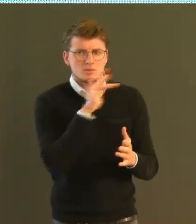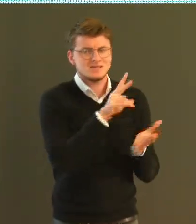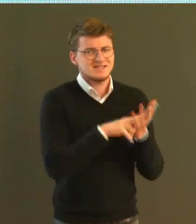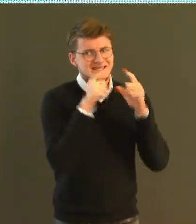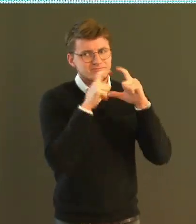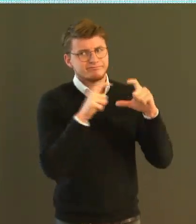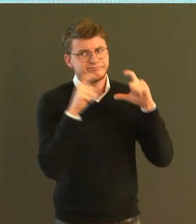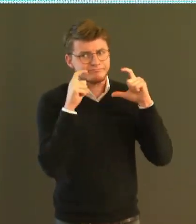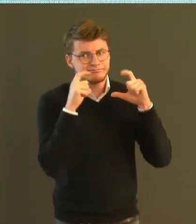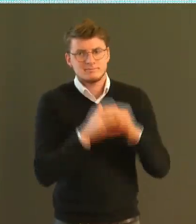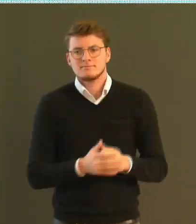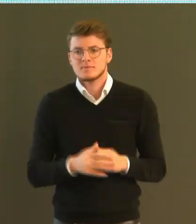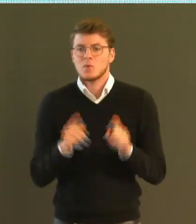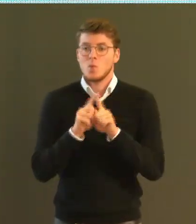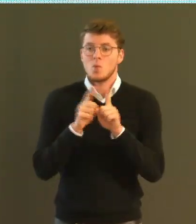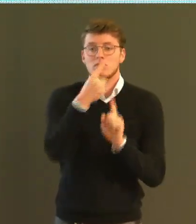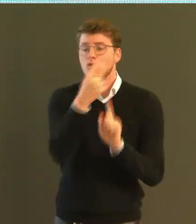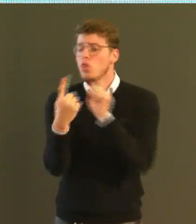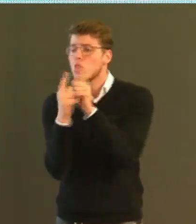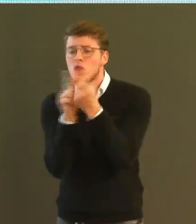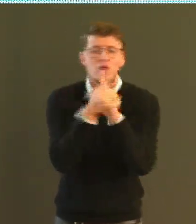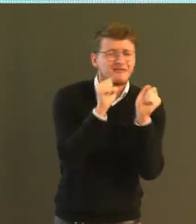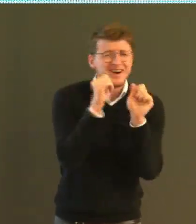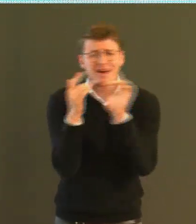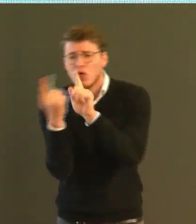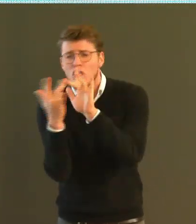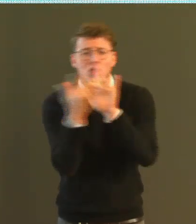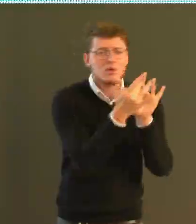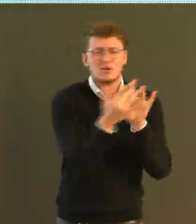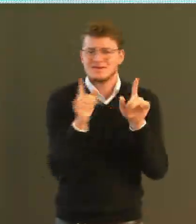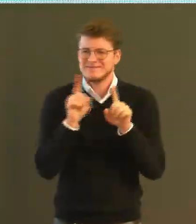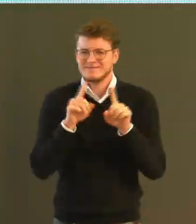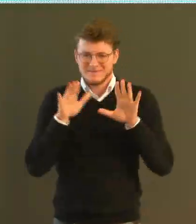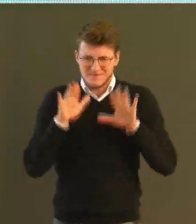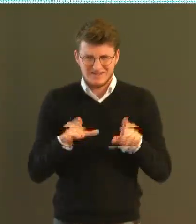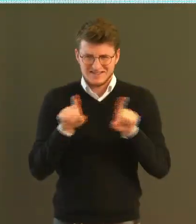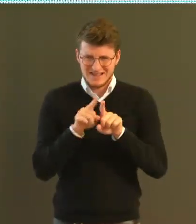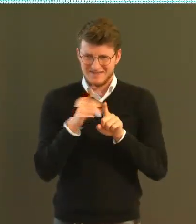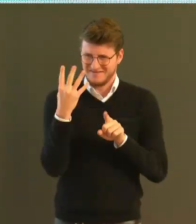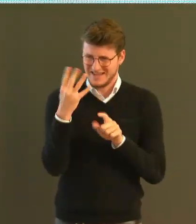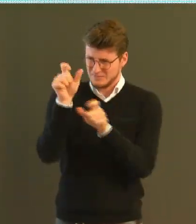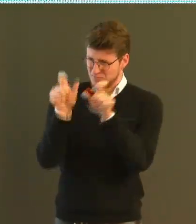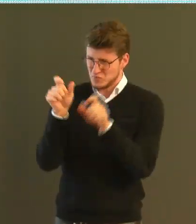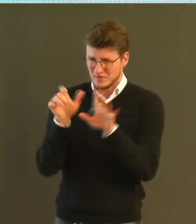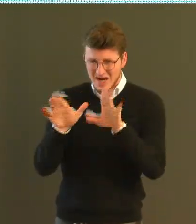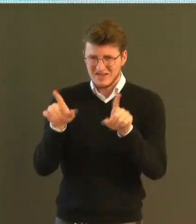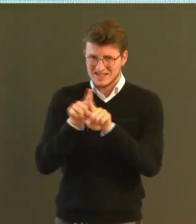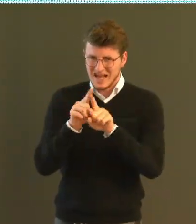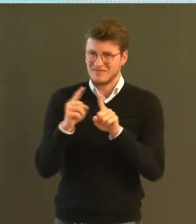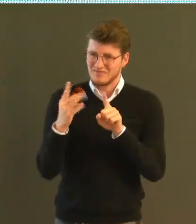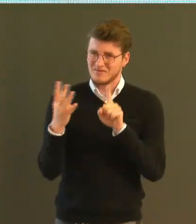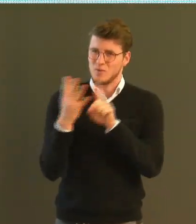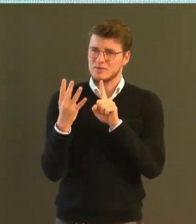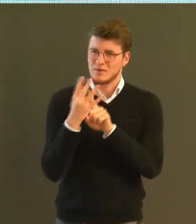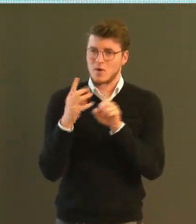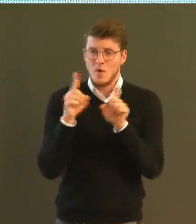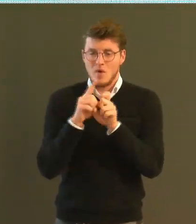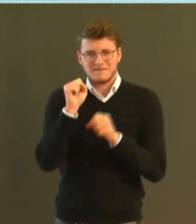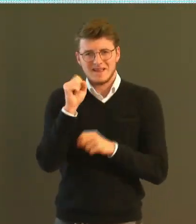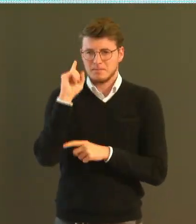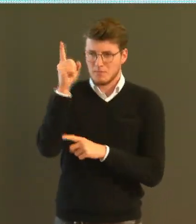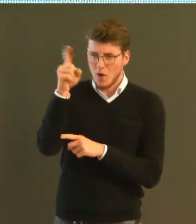mais tendre rao ues en eut beau explique sauver un walk of birds respecté le stop